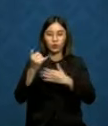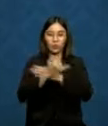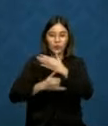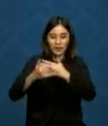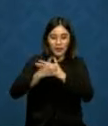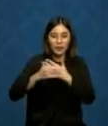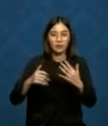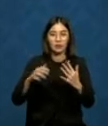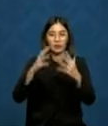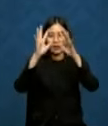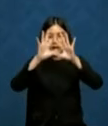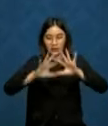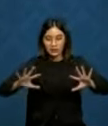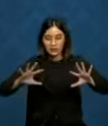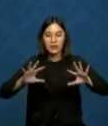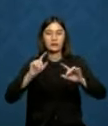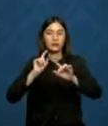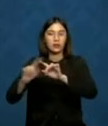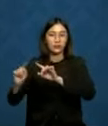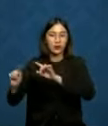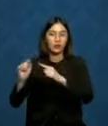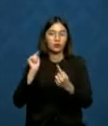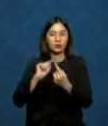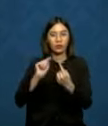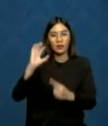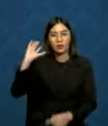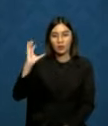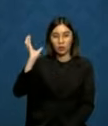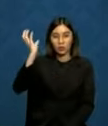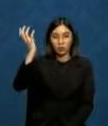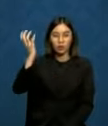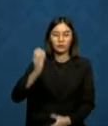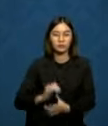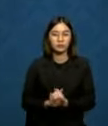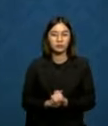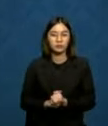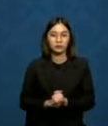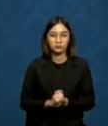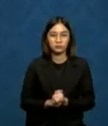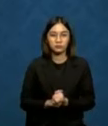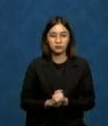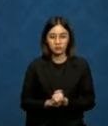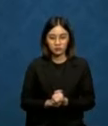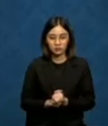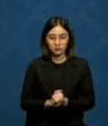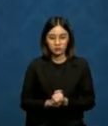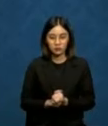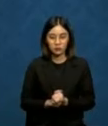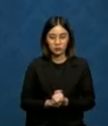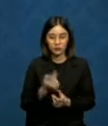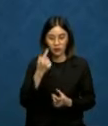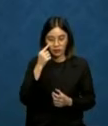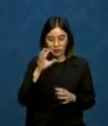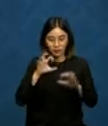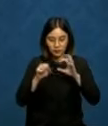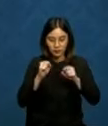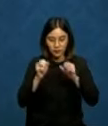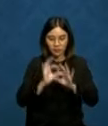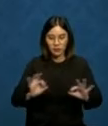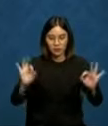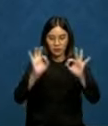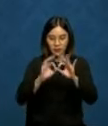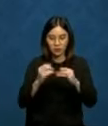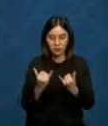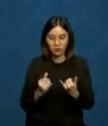ระดับภูมิภาคอาเซียนระดับทวีปไปกระทั่งระดับโลกต่อไปข้อสังเกตสำคัญก็คือว่าณ